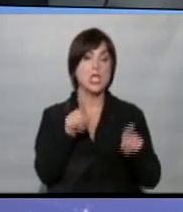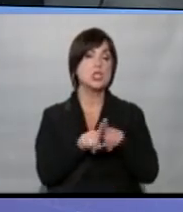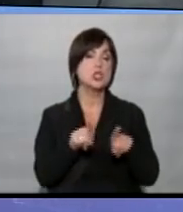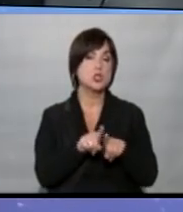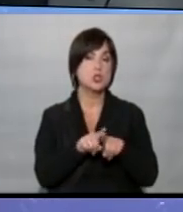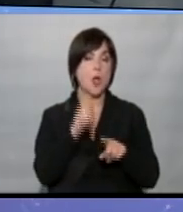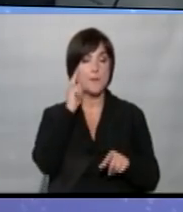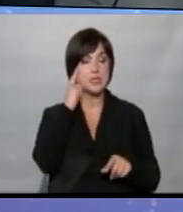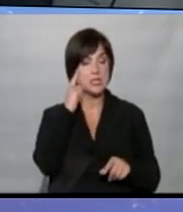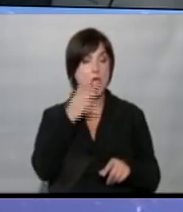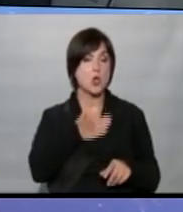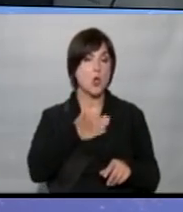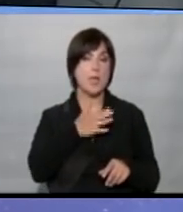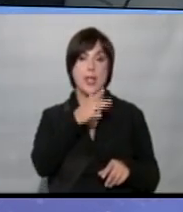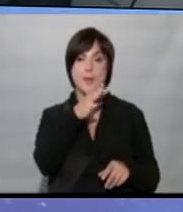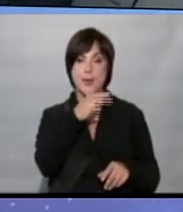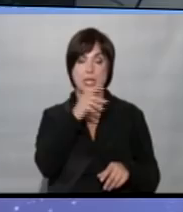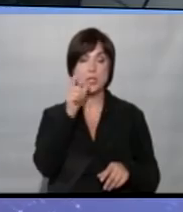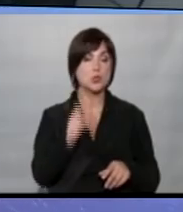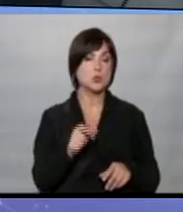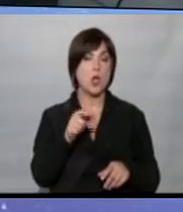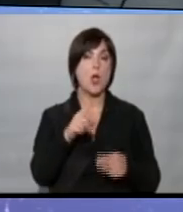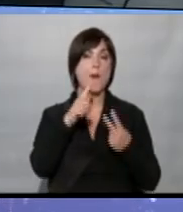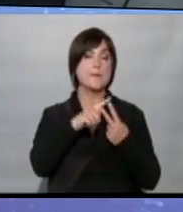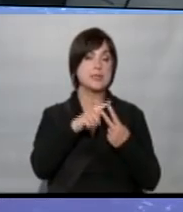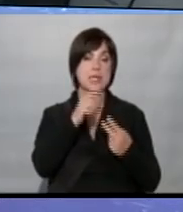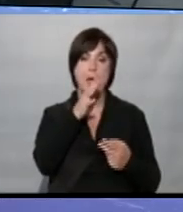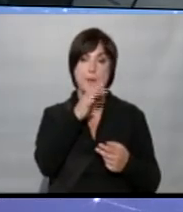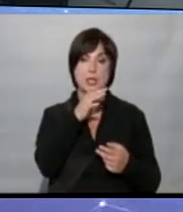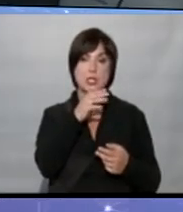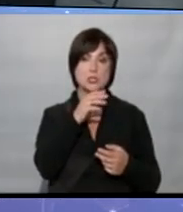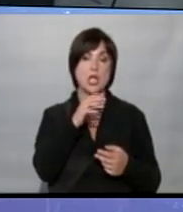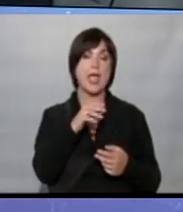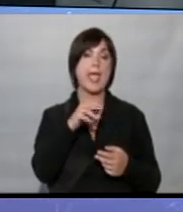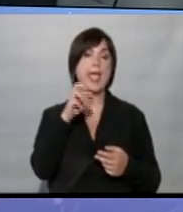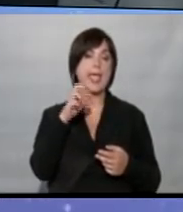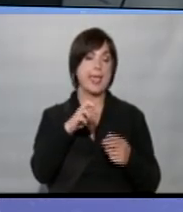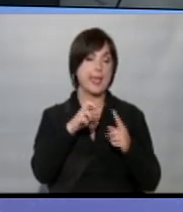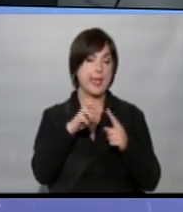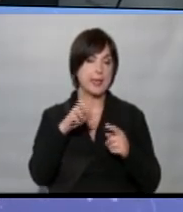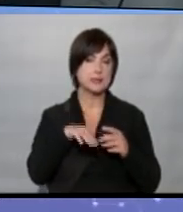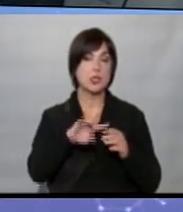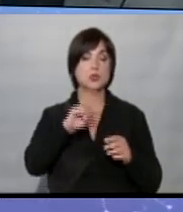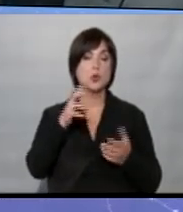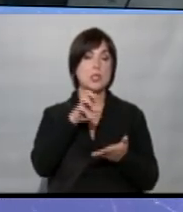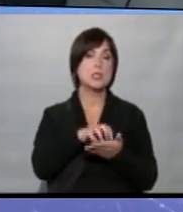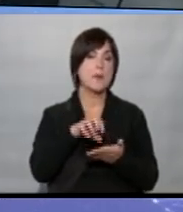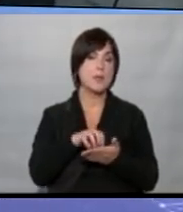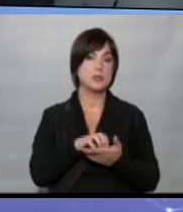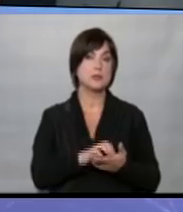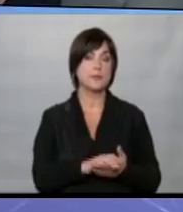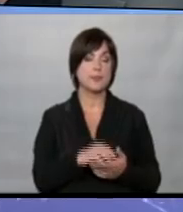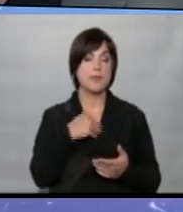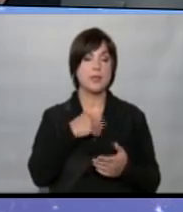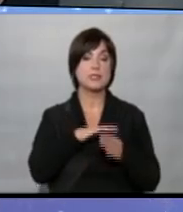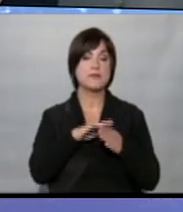така мислењето го имавме на македонците од Пиринска Македонија, од Егејска Македонија и од другите места кои има. Едното прашање